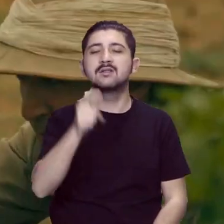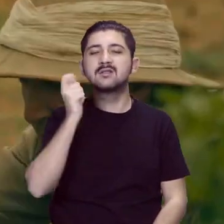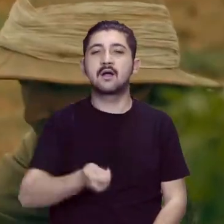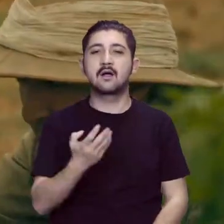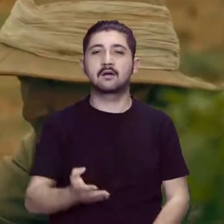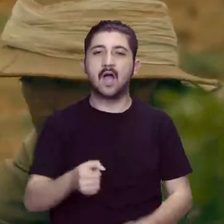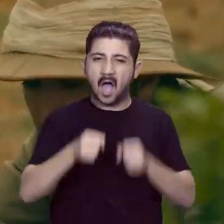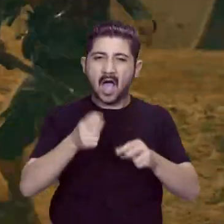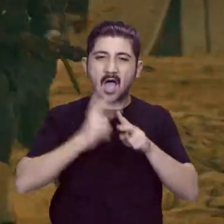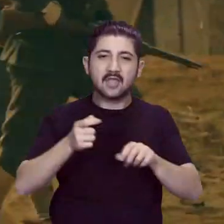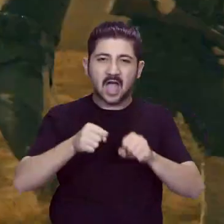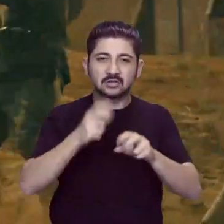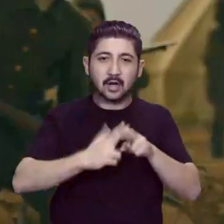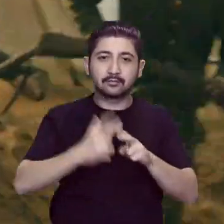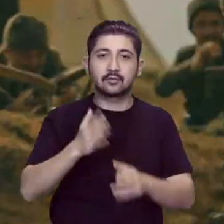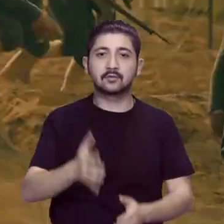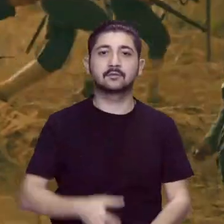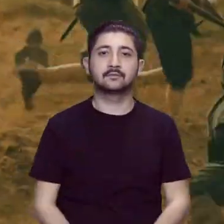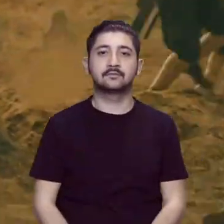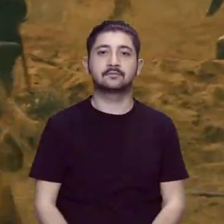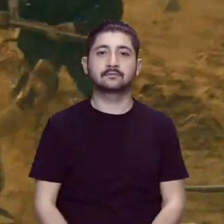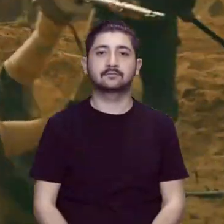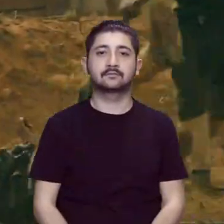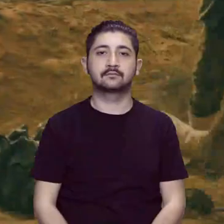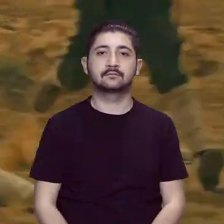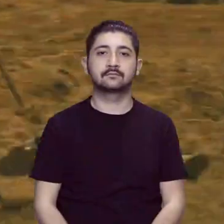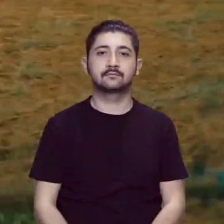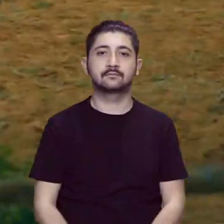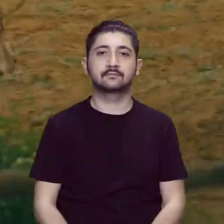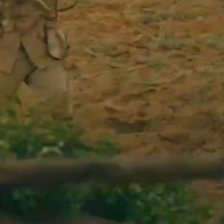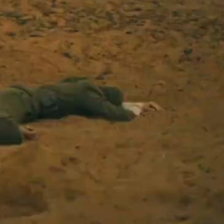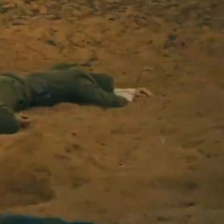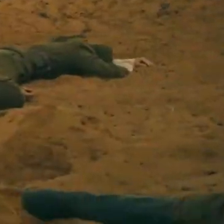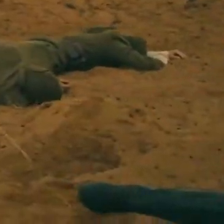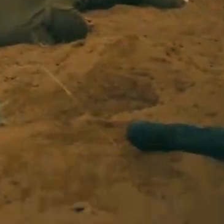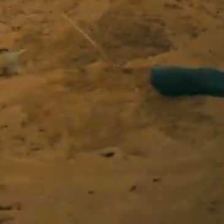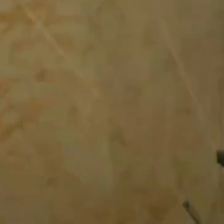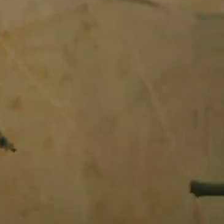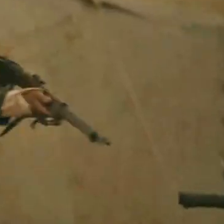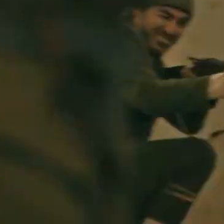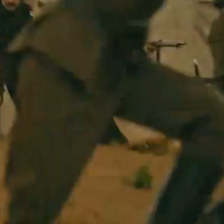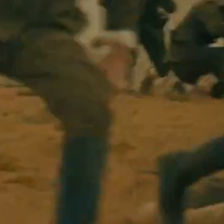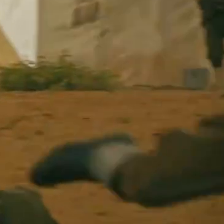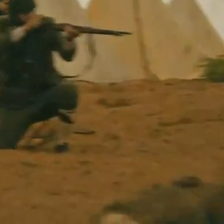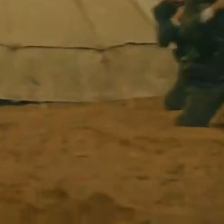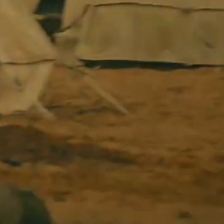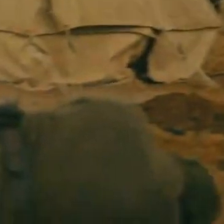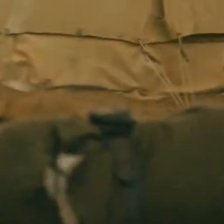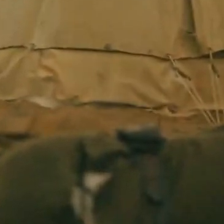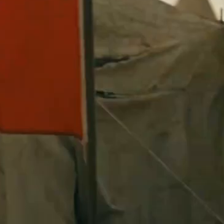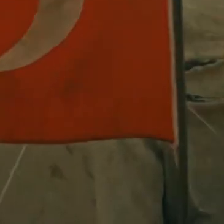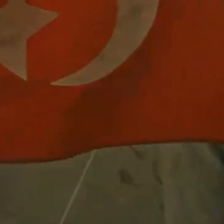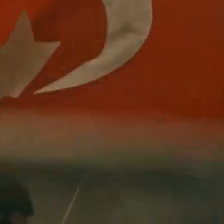Ateş! Ard arda kayıp veren Osmanlı askerleri üzerlerine yağan kurşunların altında saldırmaya devam